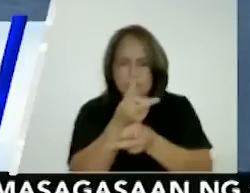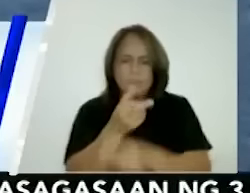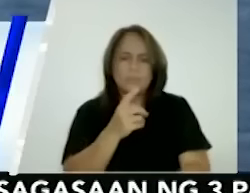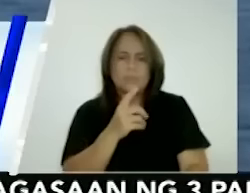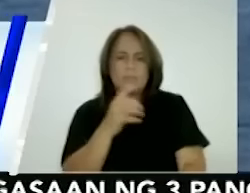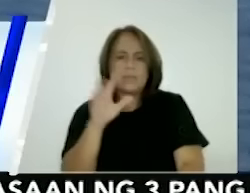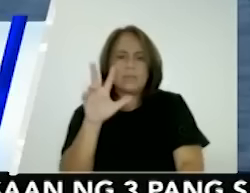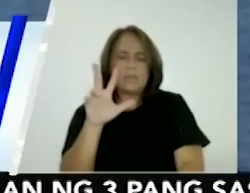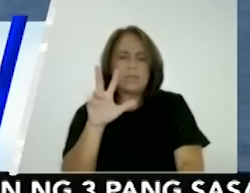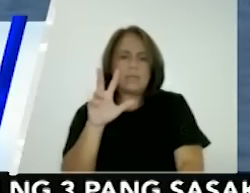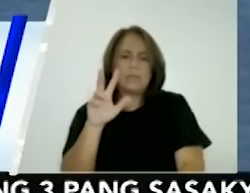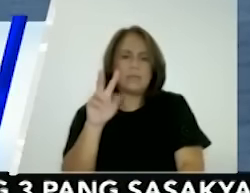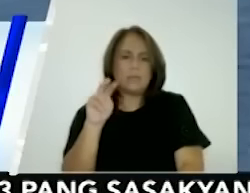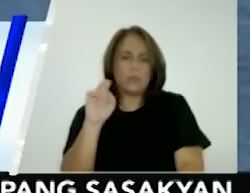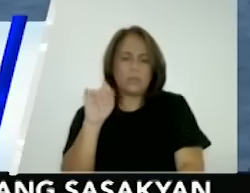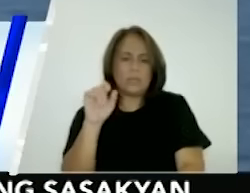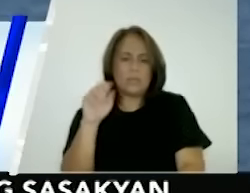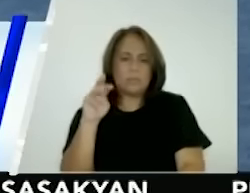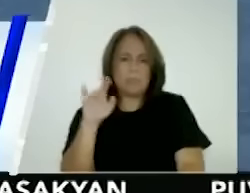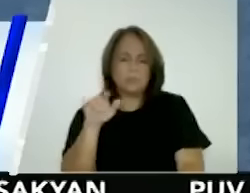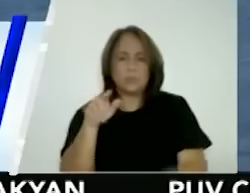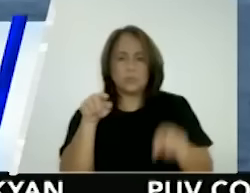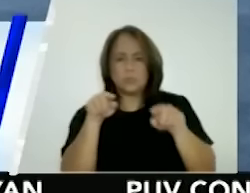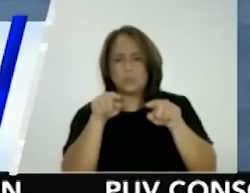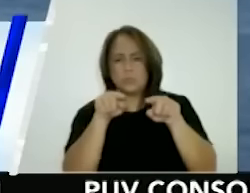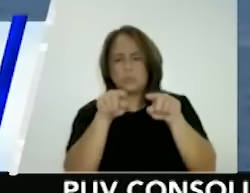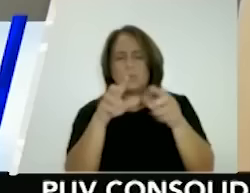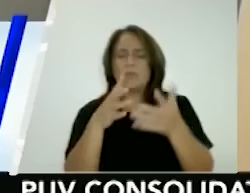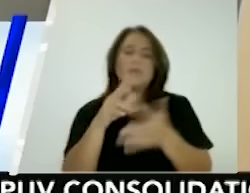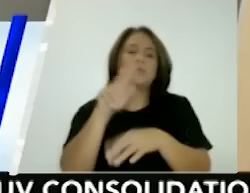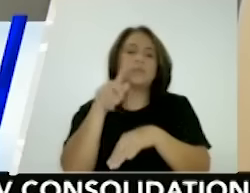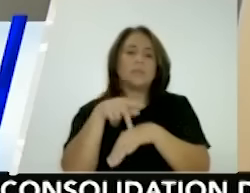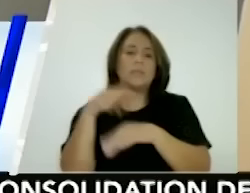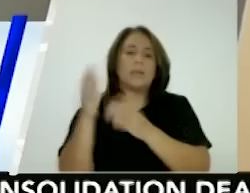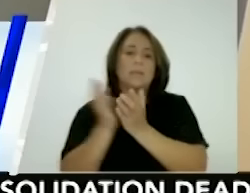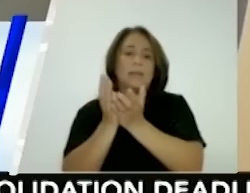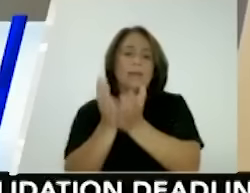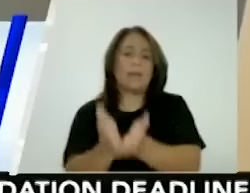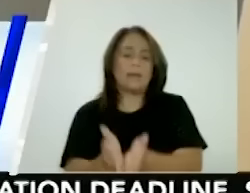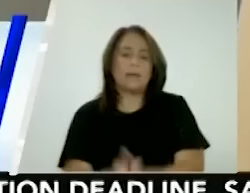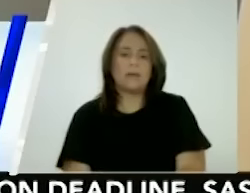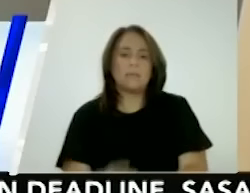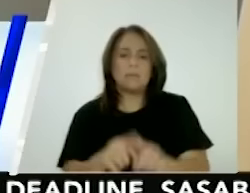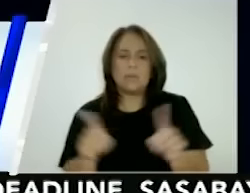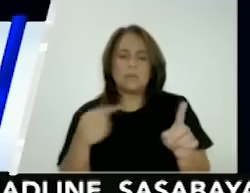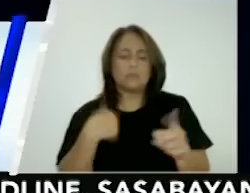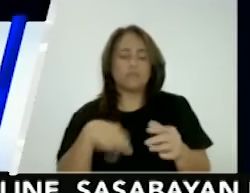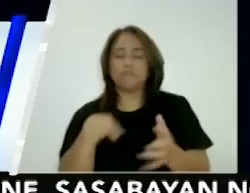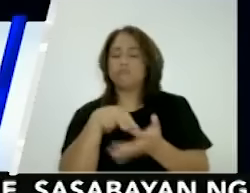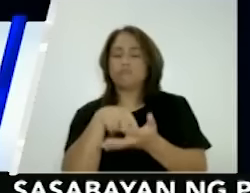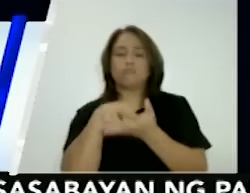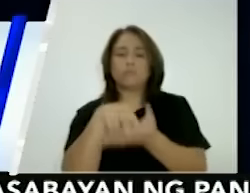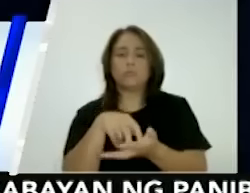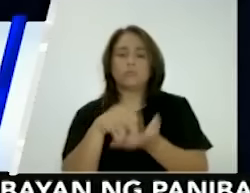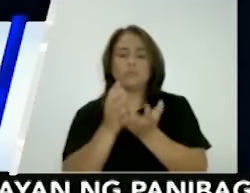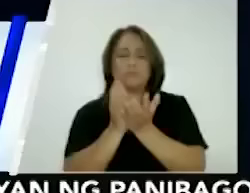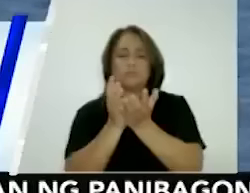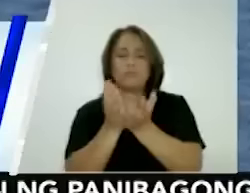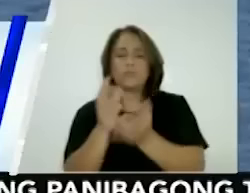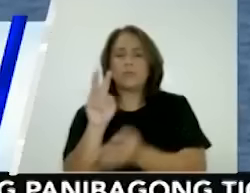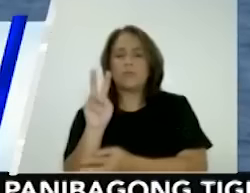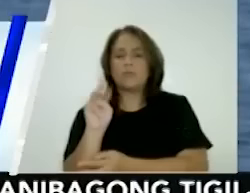miles, halos dumikit na ito sa mga barko ng Pilipinas at Amerika, pero hindi nagpatinag ang patrol vessel na BRP Ramon